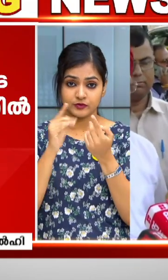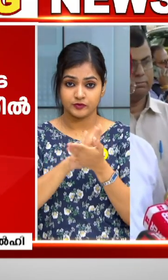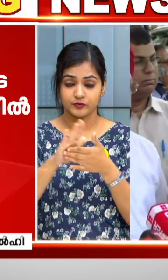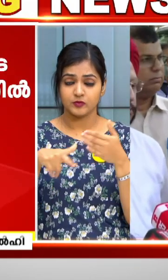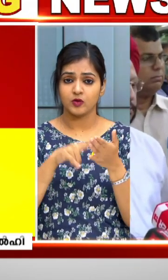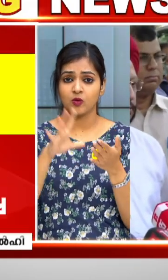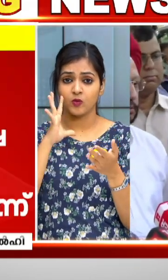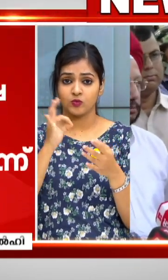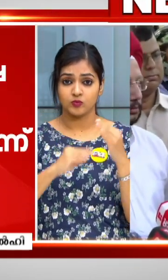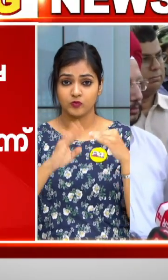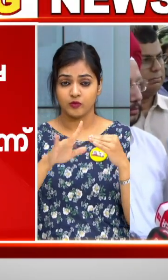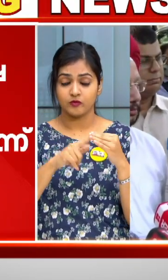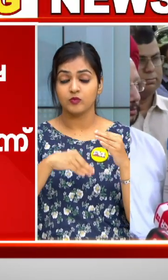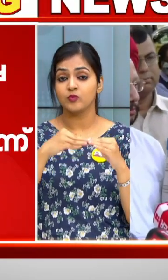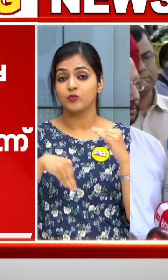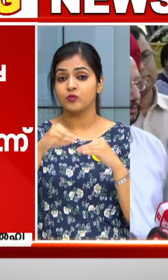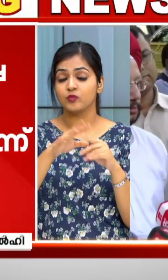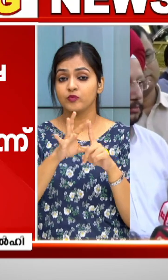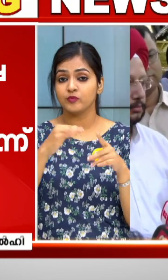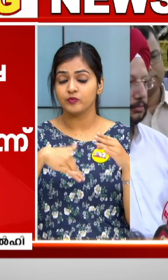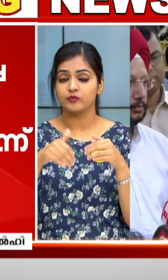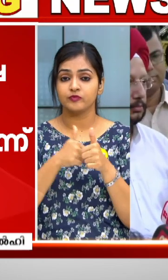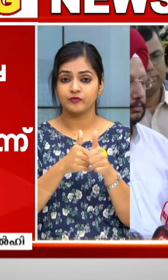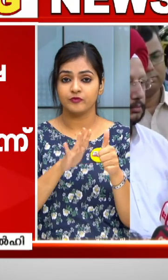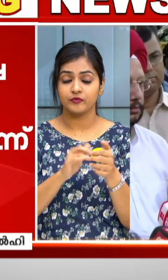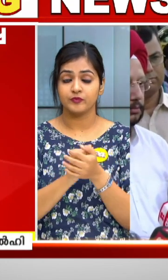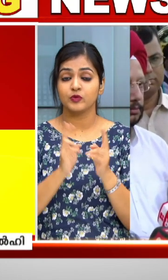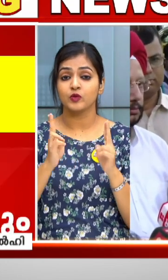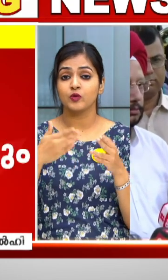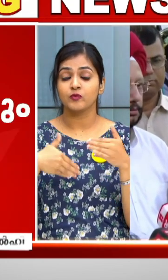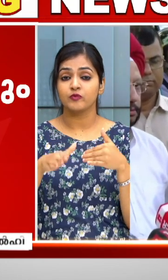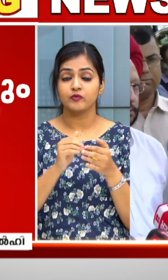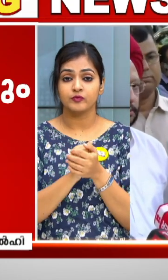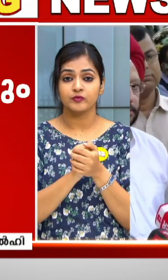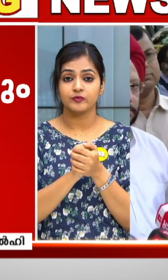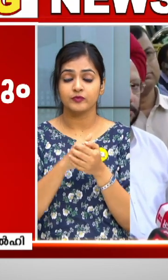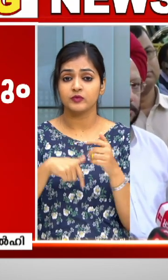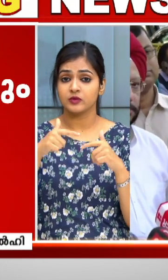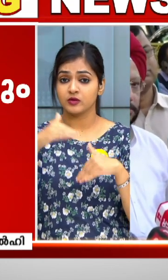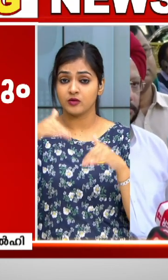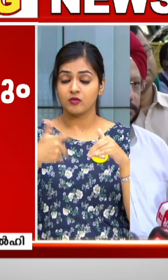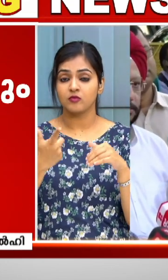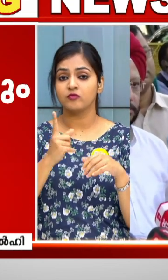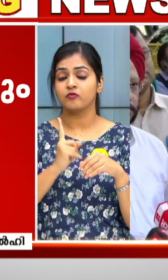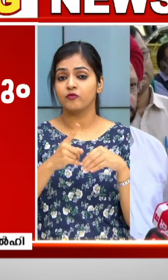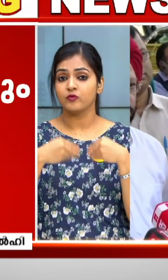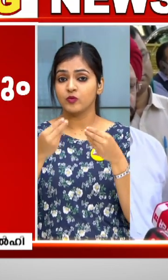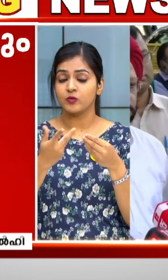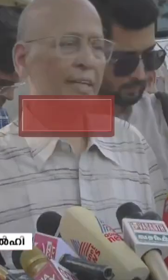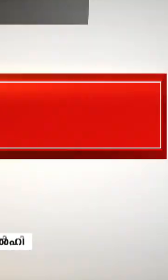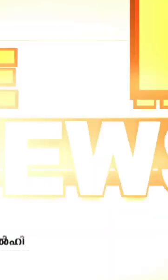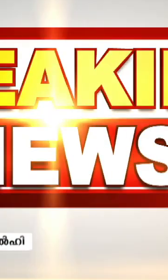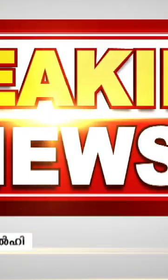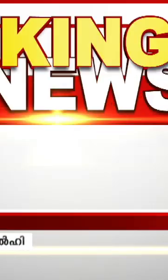ഗൗരവം അനുസരിച്ചാണ് തുടർ നടപടികൾ സ്വീകരിക്കാറുള്ളത്. സാധാരണ നിലയിൽ ശാസന അല്ലെങ്കിൽ തെരഞ്ഞെടുപ്പിൽ നിന്ന് വിലക്ക് അടക്കമുള്ള നടപടികൾ